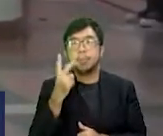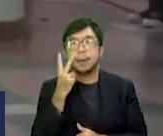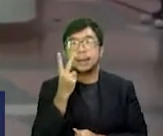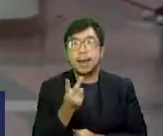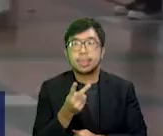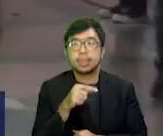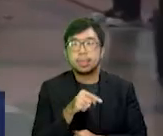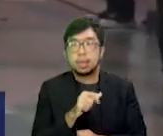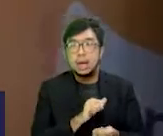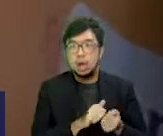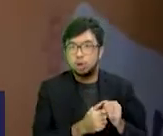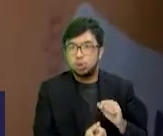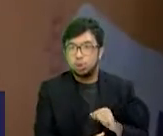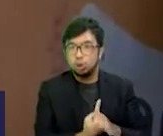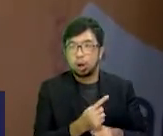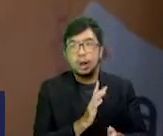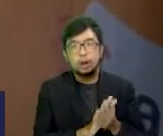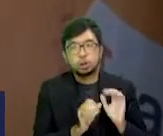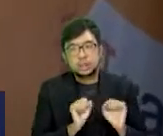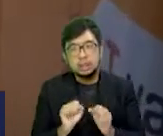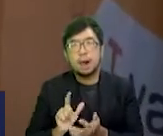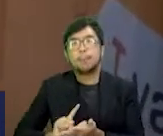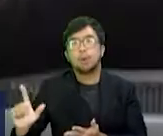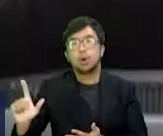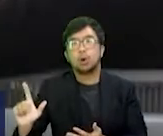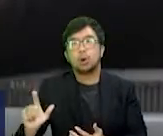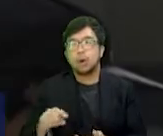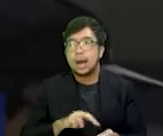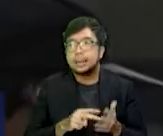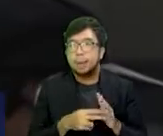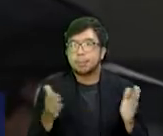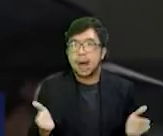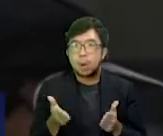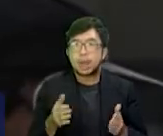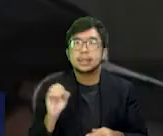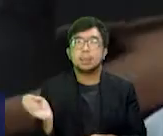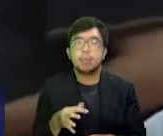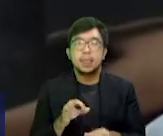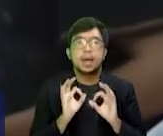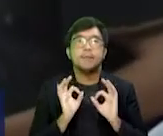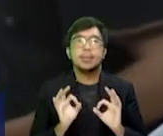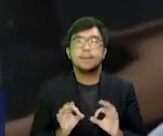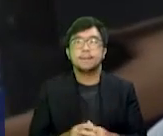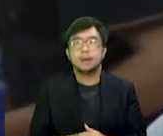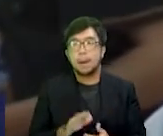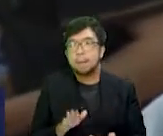ditemukan anak dengan gejala hepatitis akut, guna mendapatkan penanganan cepat dan efektif serta mencegah penularan.